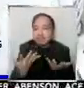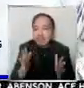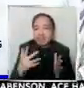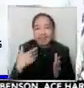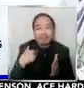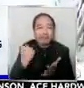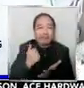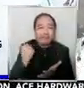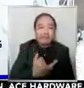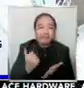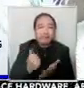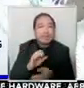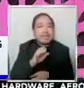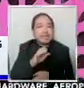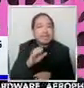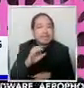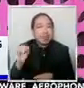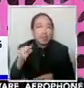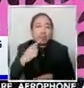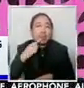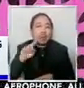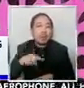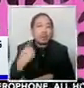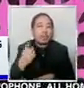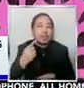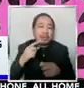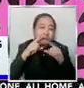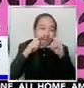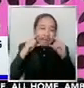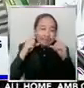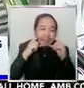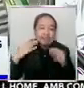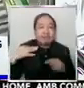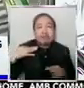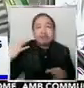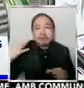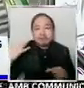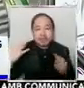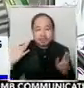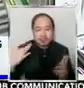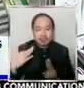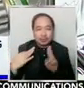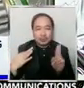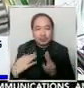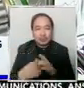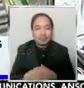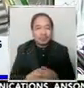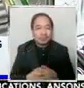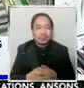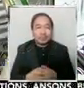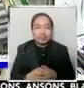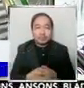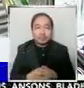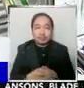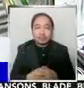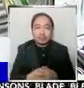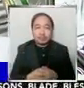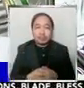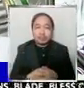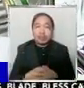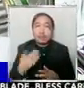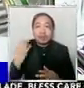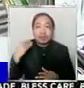na voluntary na lang ang pag-face mask sa indoor spaces. Simula nung optional na yung outdoor,